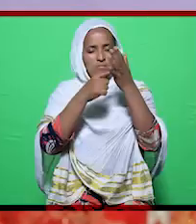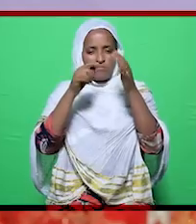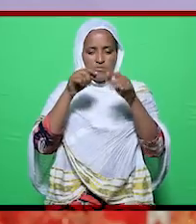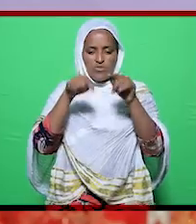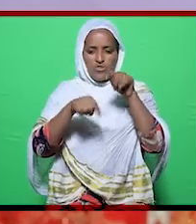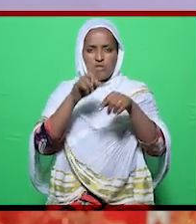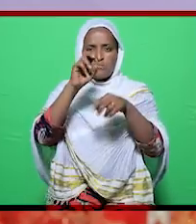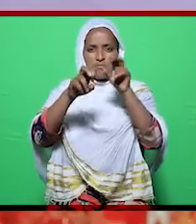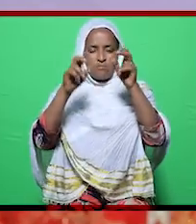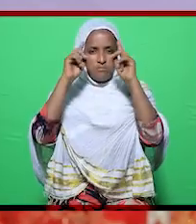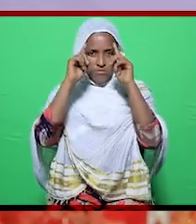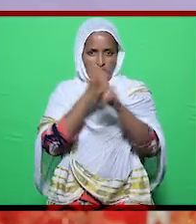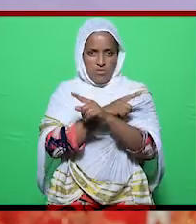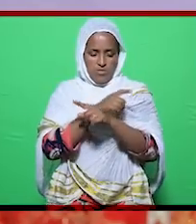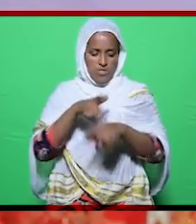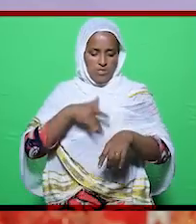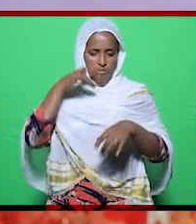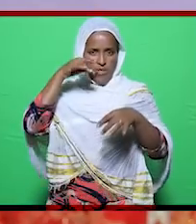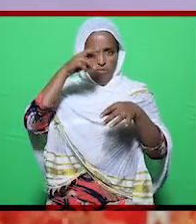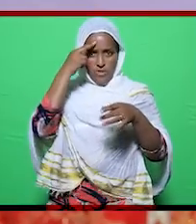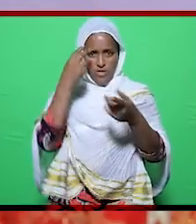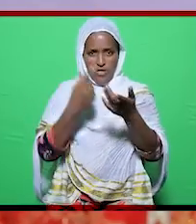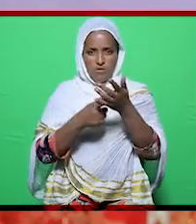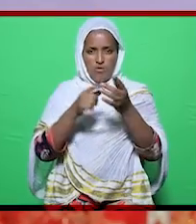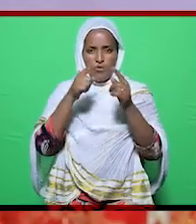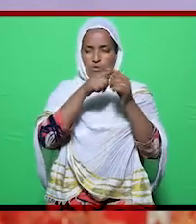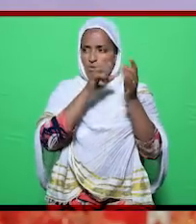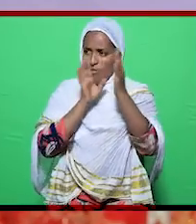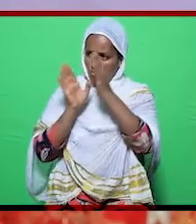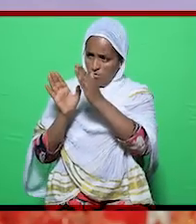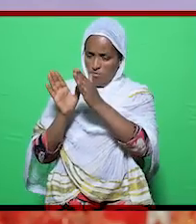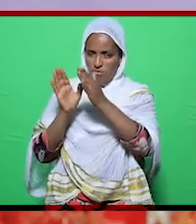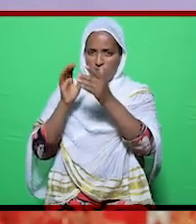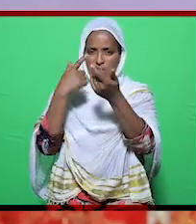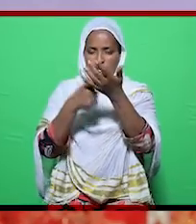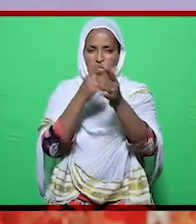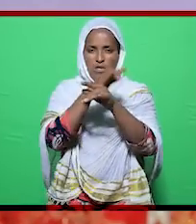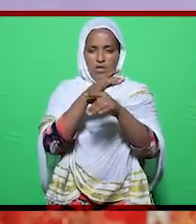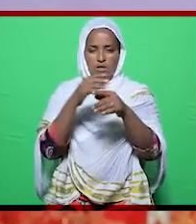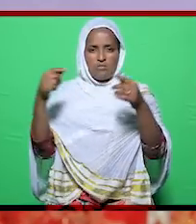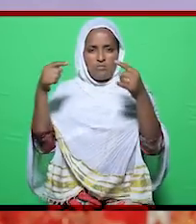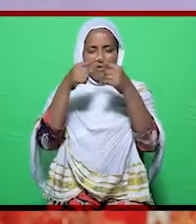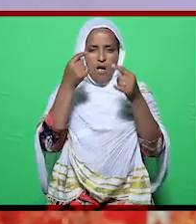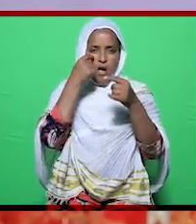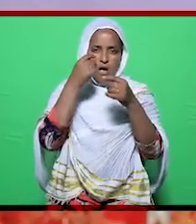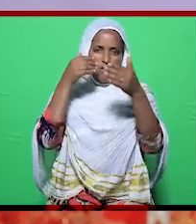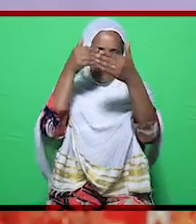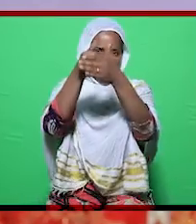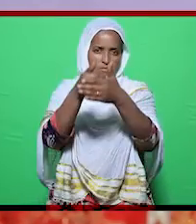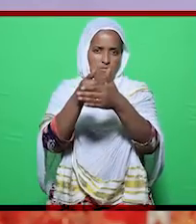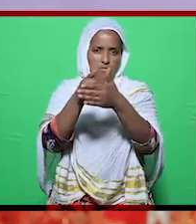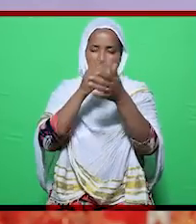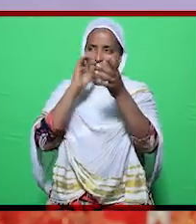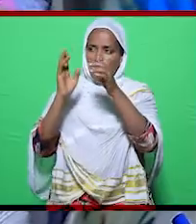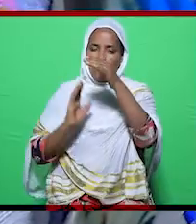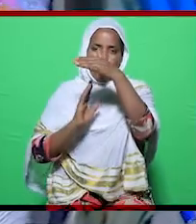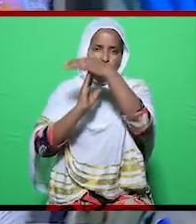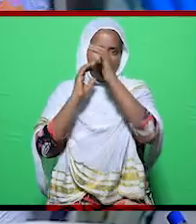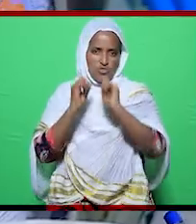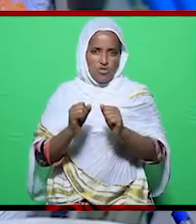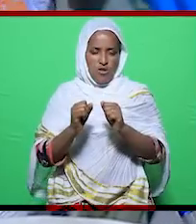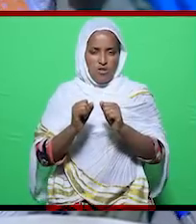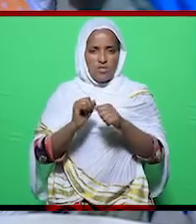እንስታለን ወይ ለማየት ወይ ምን ለማድረግ ስንሄድ እንጨቶችን እንስታለን ወይ ደግሞ አንደኛውን ነገር ለማየት